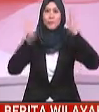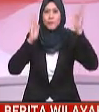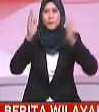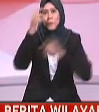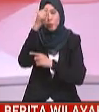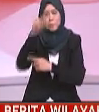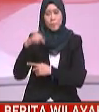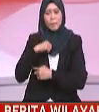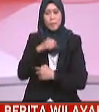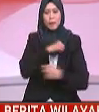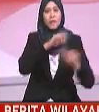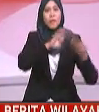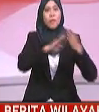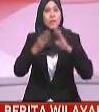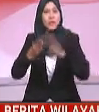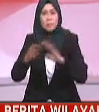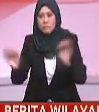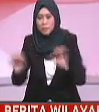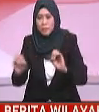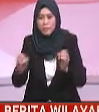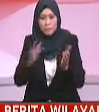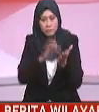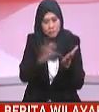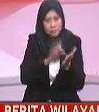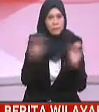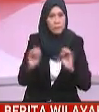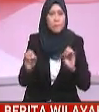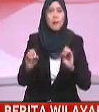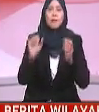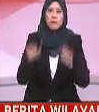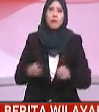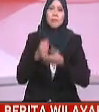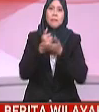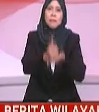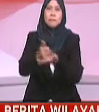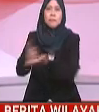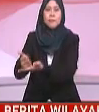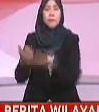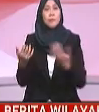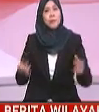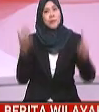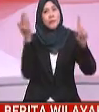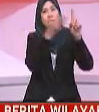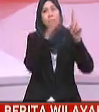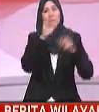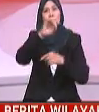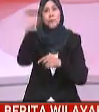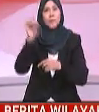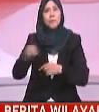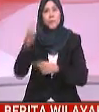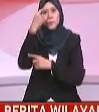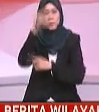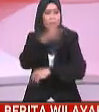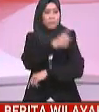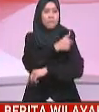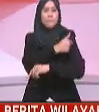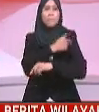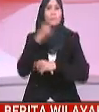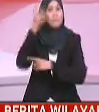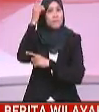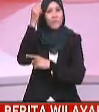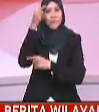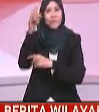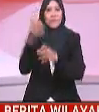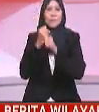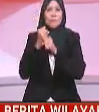kepada ahli komuniti yang tiada akses. Langkah itu bagi memastikan sasaran 80% imunisasi penduduk dewasa Malaysia dapat